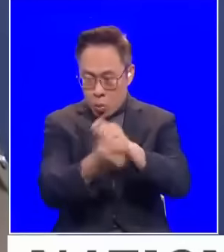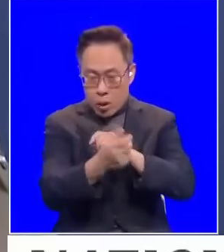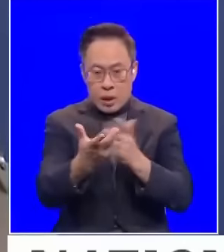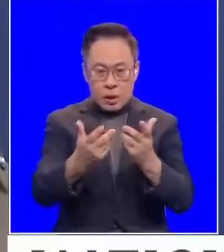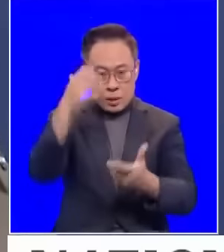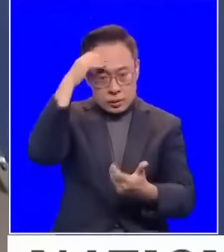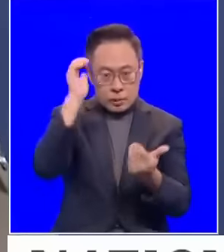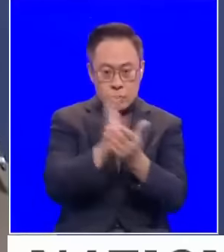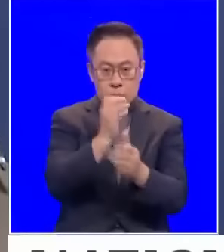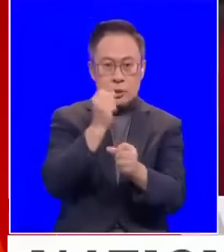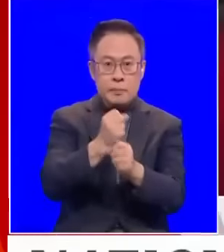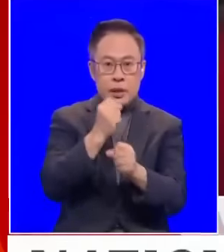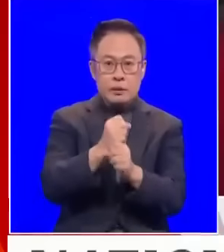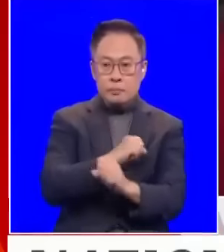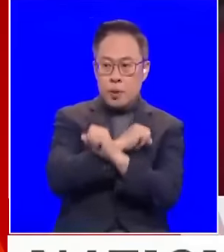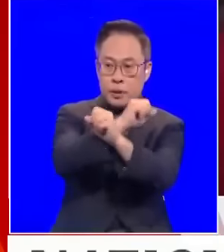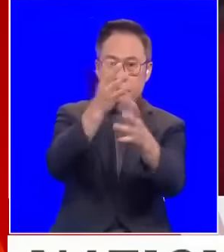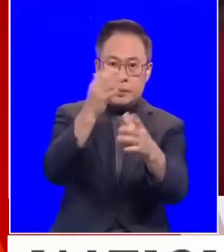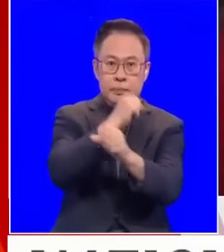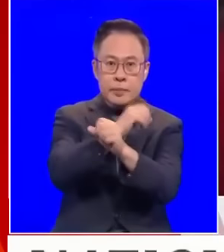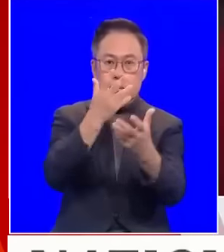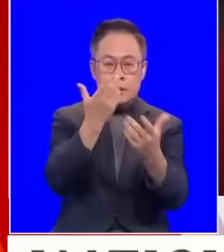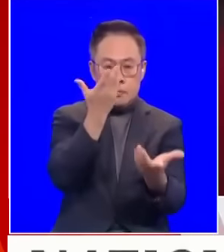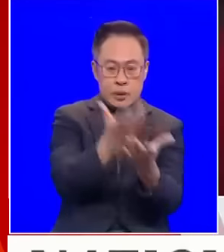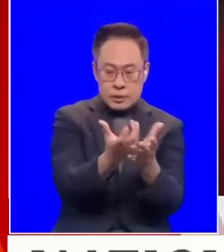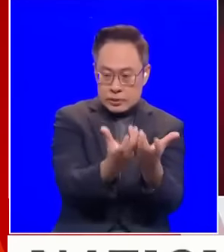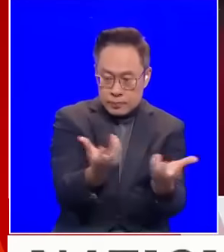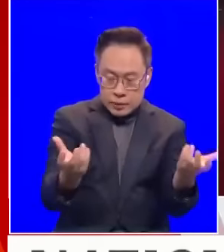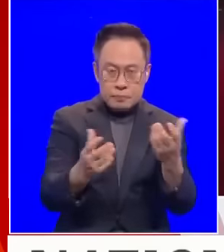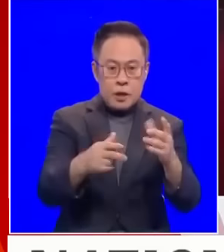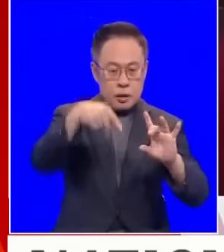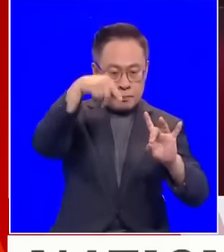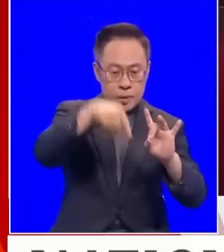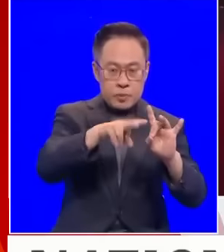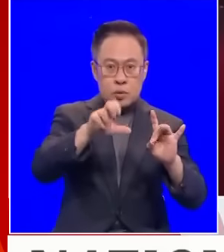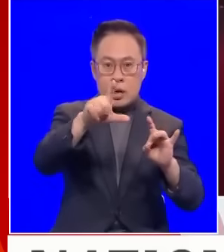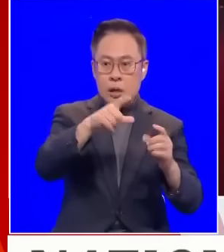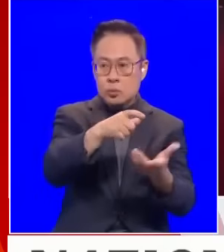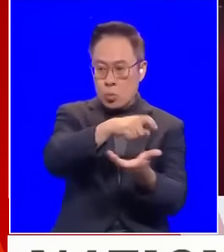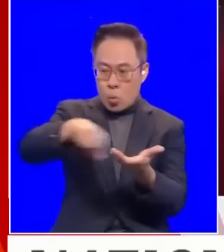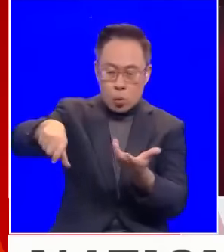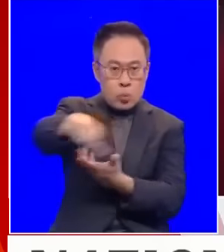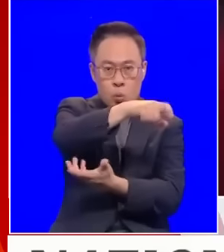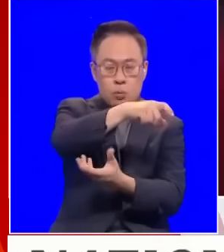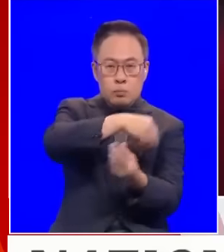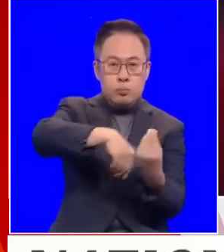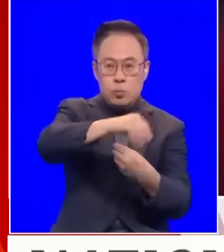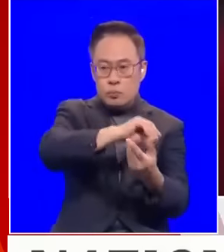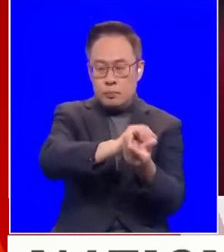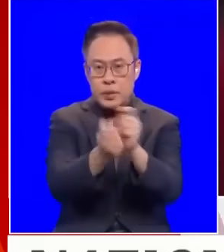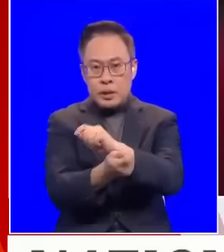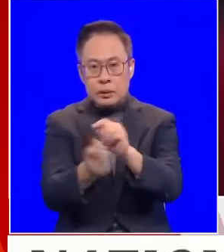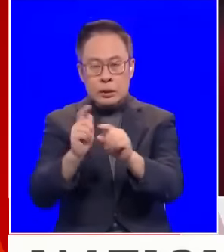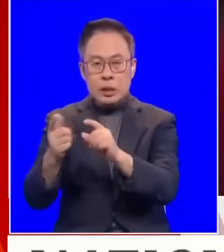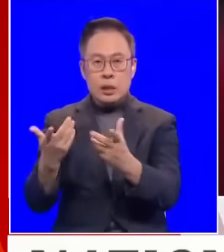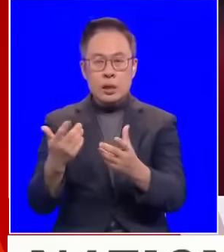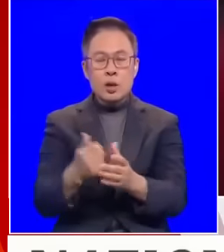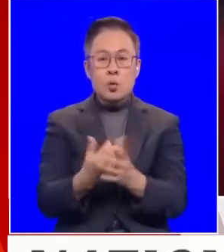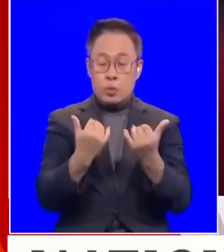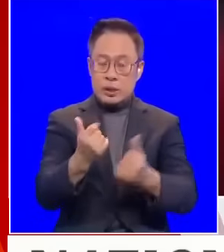วจปล่อยให้มีการถ่ายโอนทรัพย์สินไปเอาเป็นว่าสั้นๆก่อนนะครับว่าข้อเท็จจริงใครที่